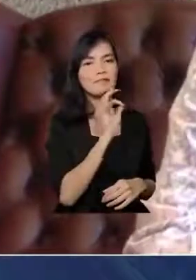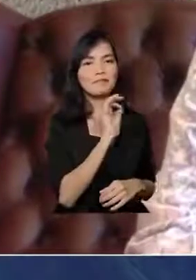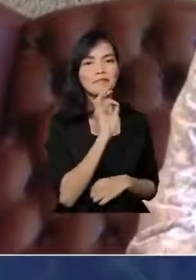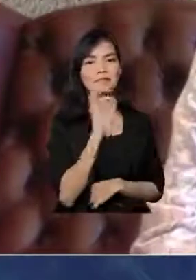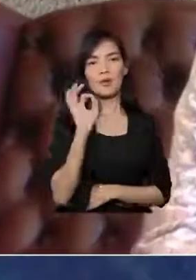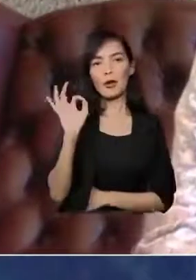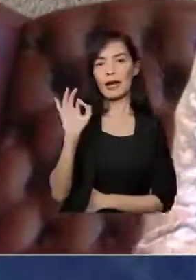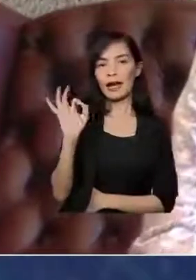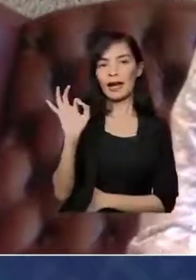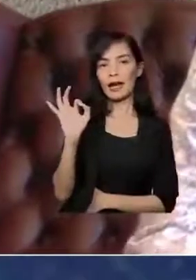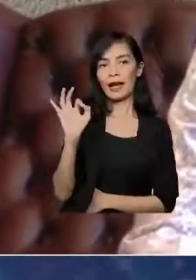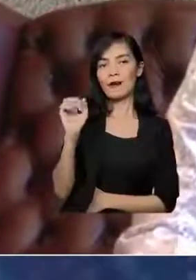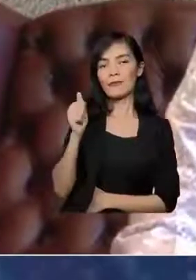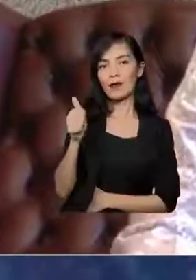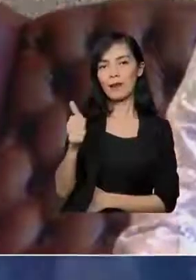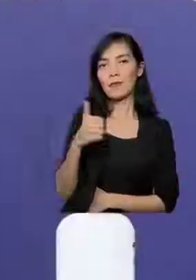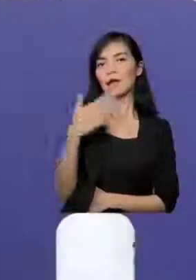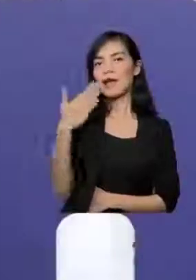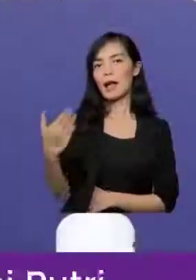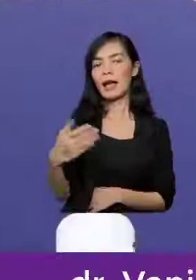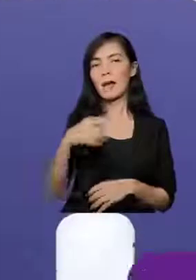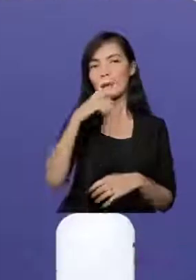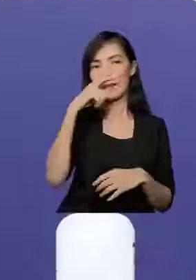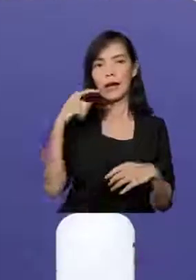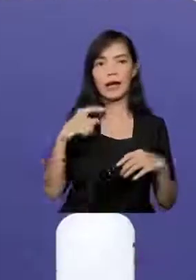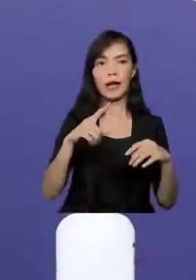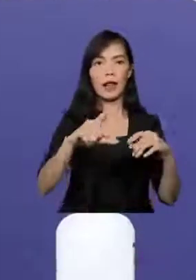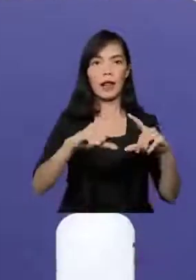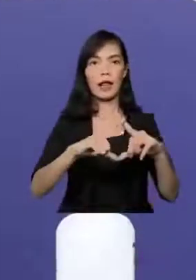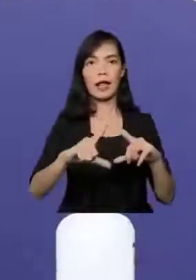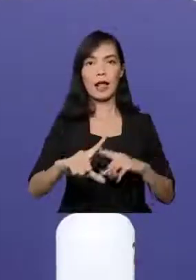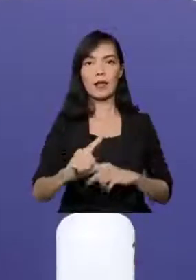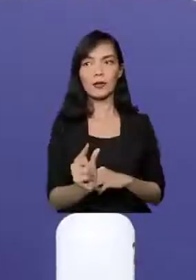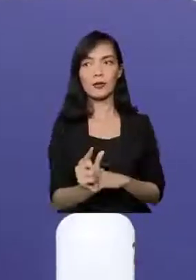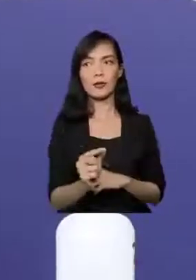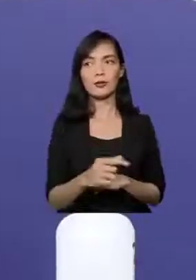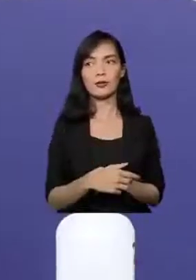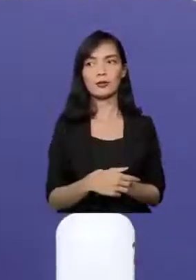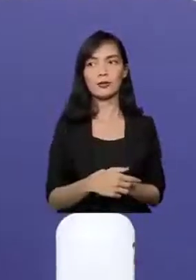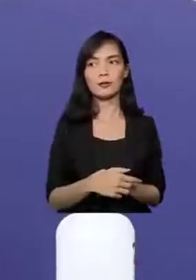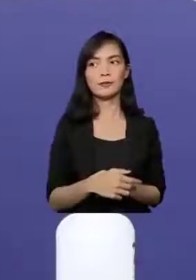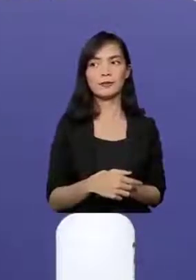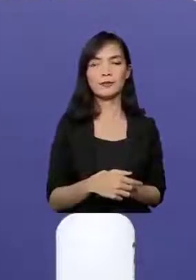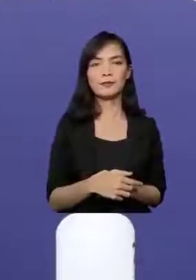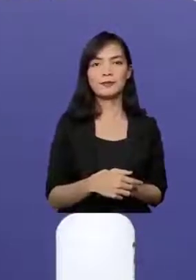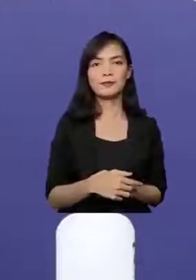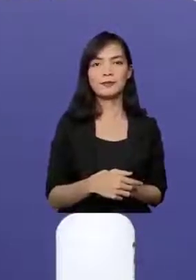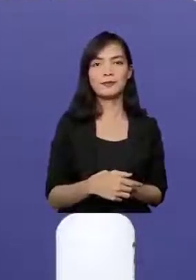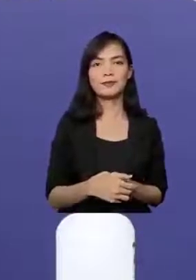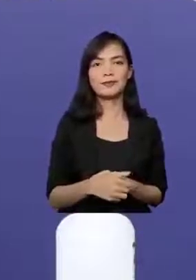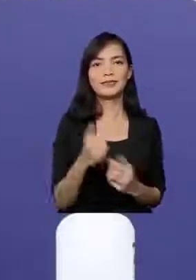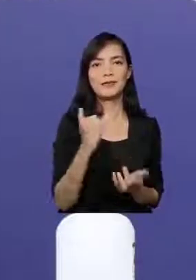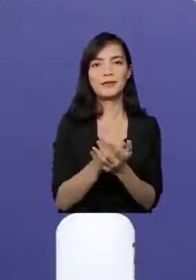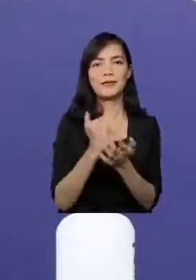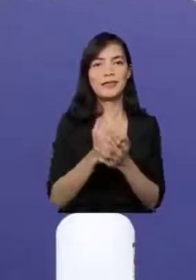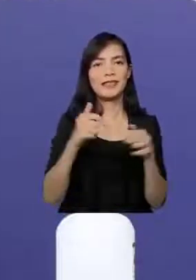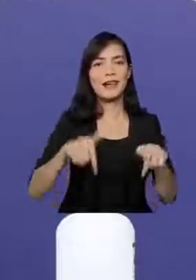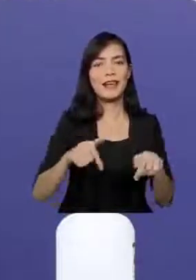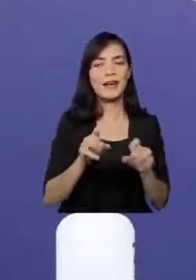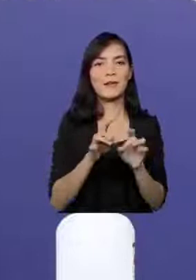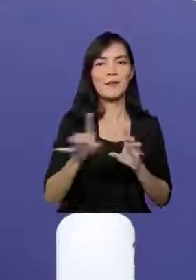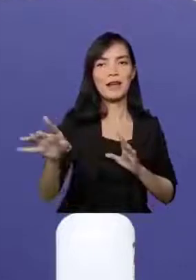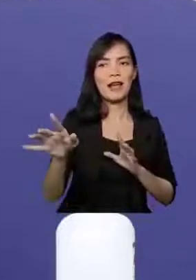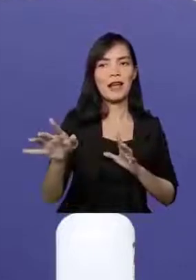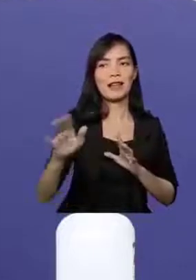selanjutnya saya ingin bertanya kembali ini untuk bapak lalu untuk bapak lalu sebenarnya saat ini apa sih yang berbeda